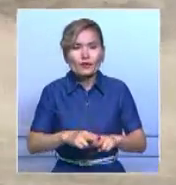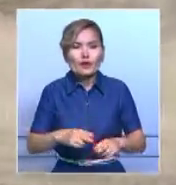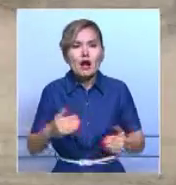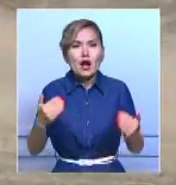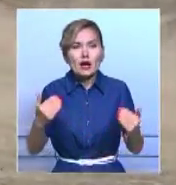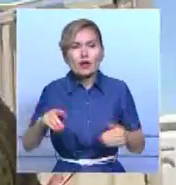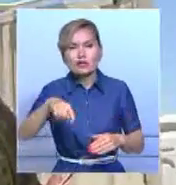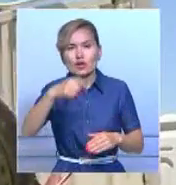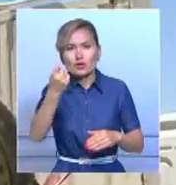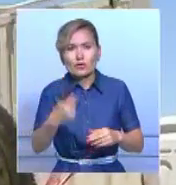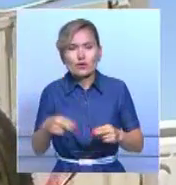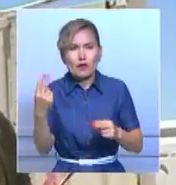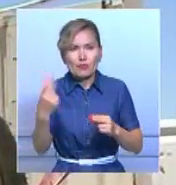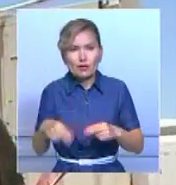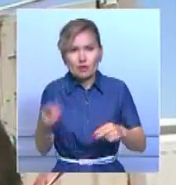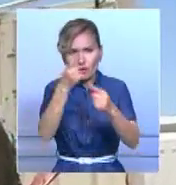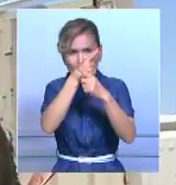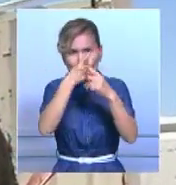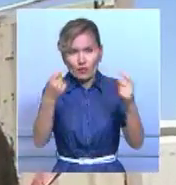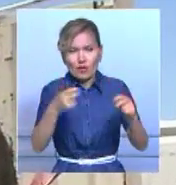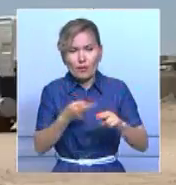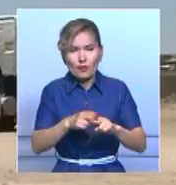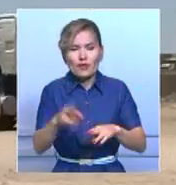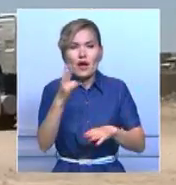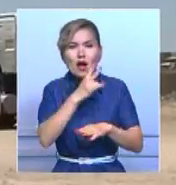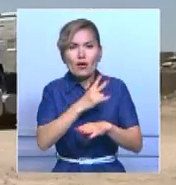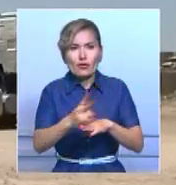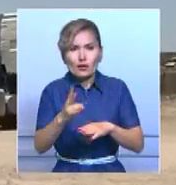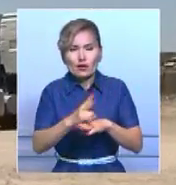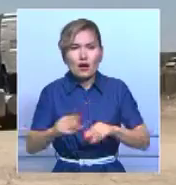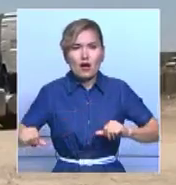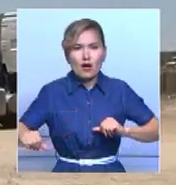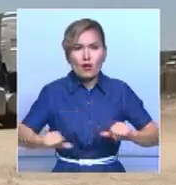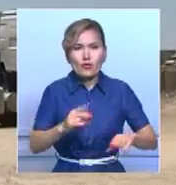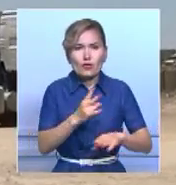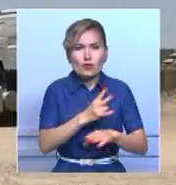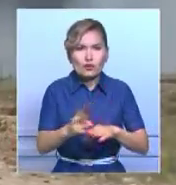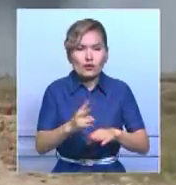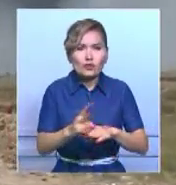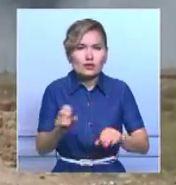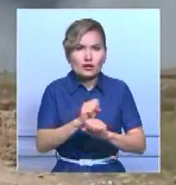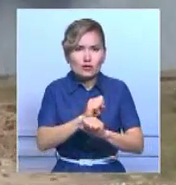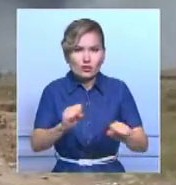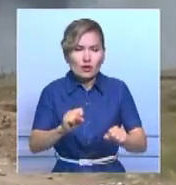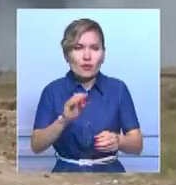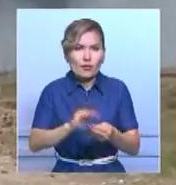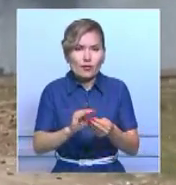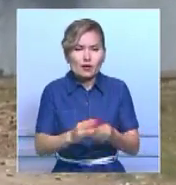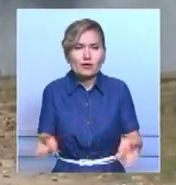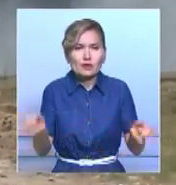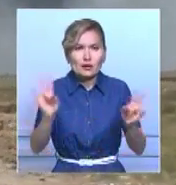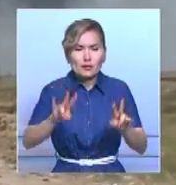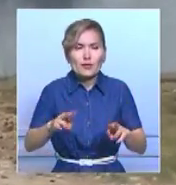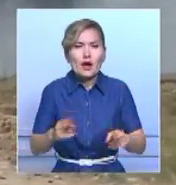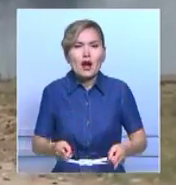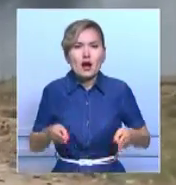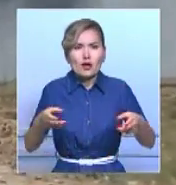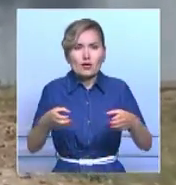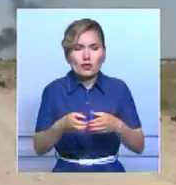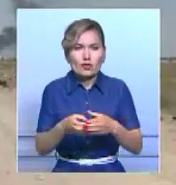етті. Дегенмен экстремистер әлі күнге дейін қаланың шетіндегі кейбір аудандарда бекініп отыр. Сондықтан қазір мұнда қарулы